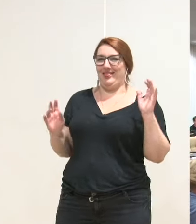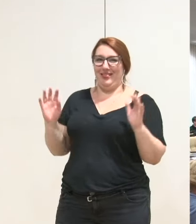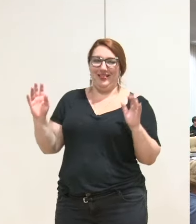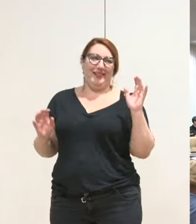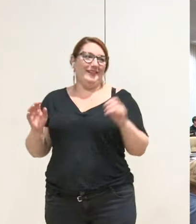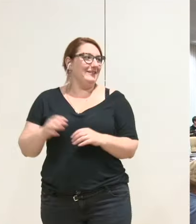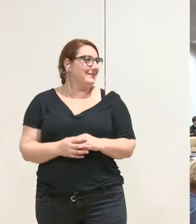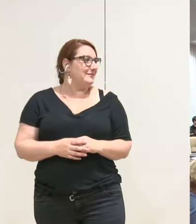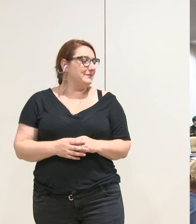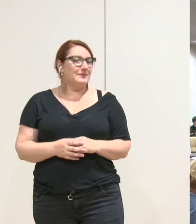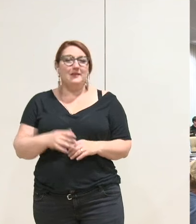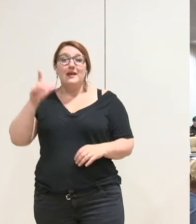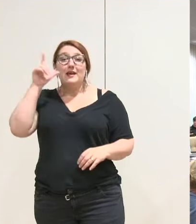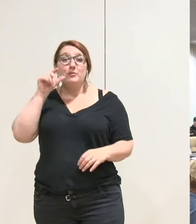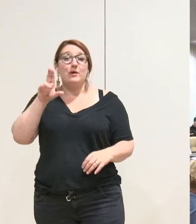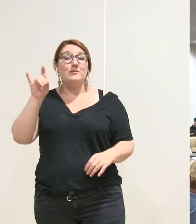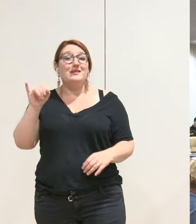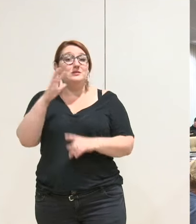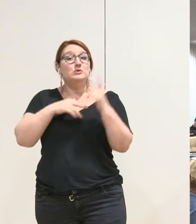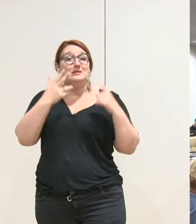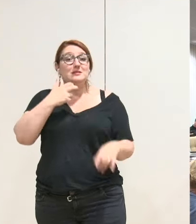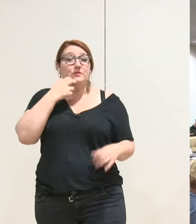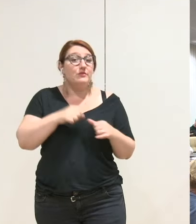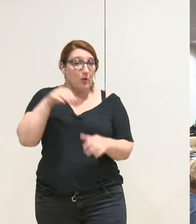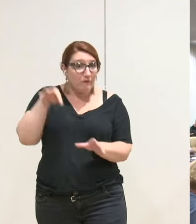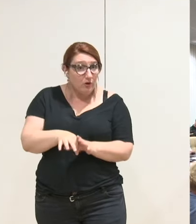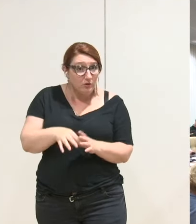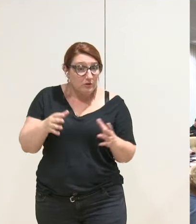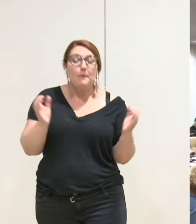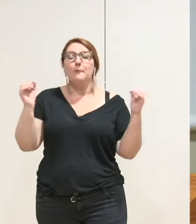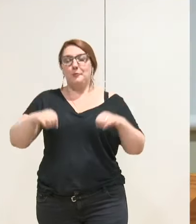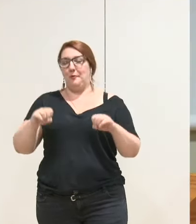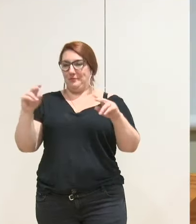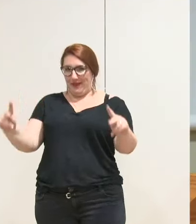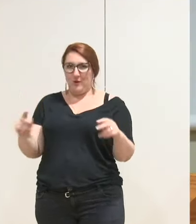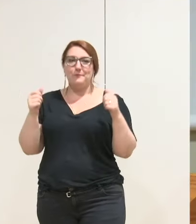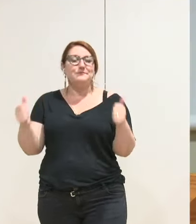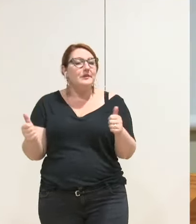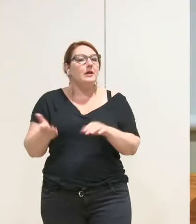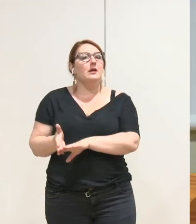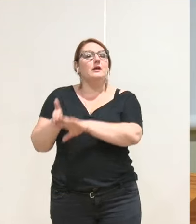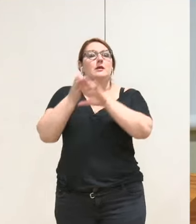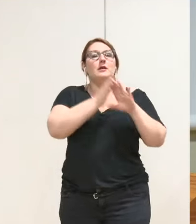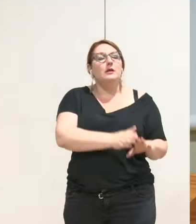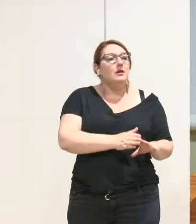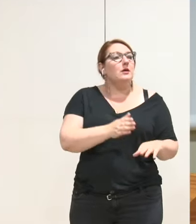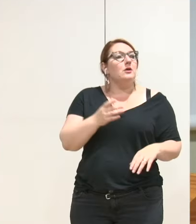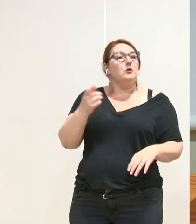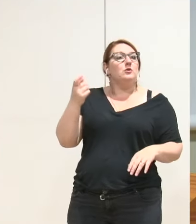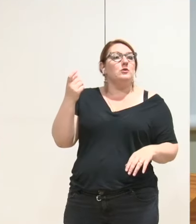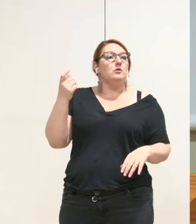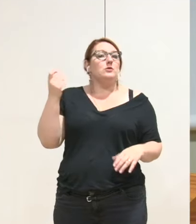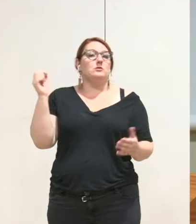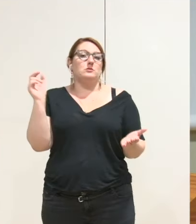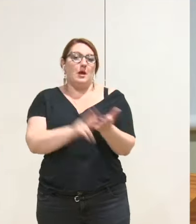main républicain udi société civile vous votez pour très bien donc unanimité et la délibération